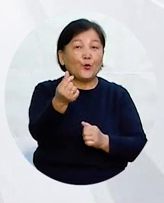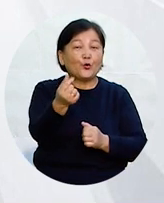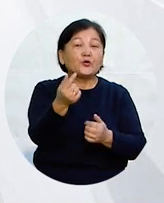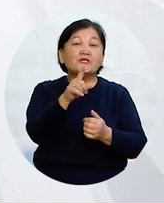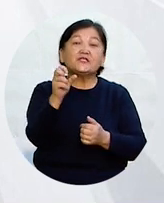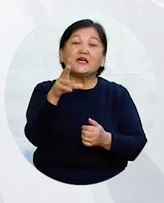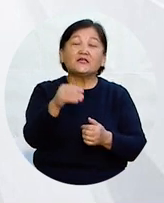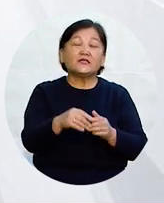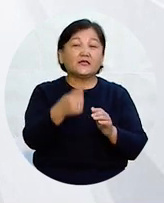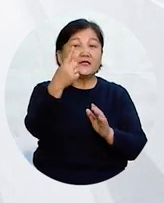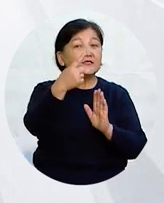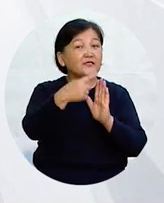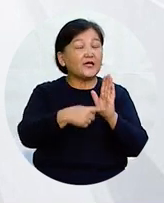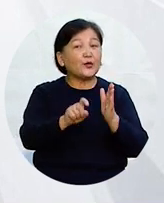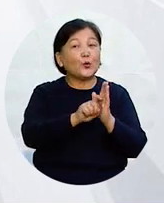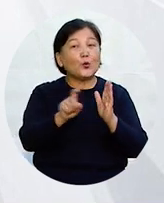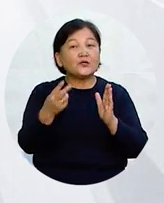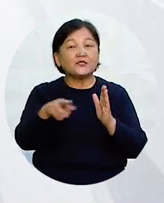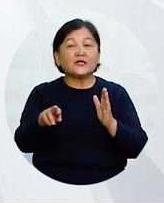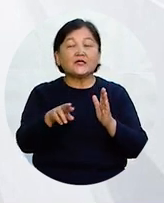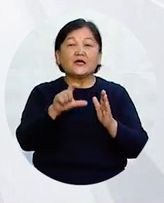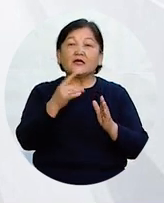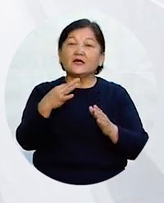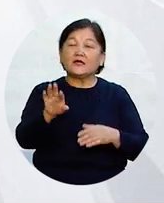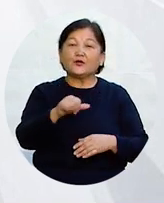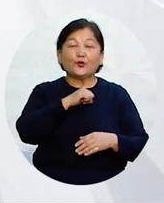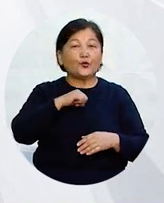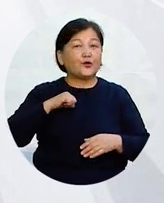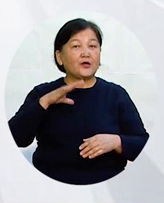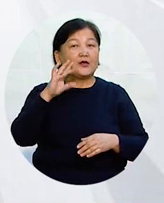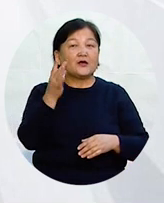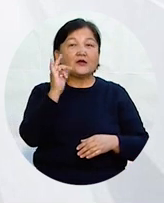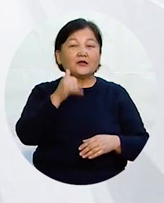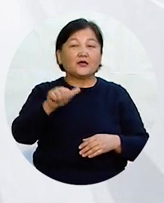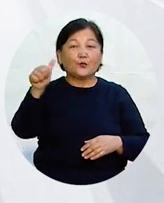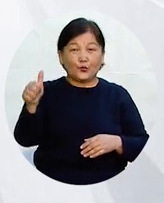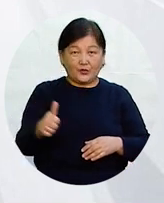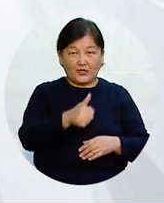хугацаанд хэрэглэн өөрийн хэргийг бүтээжээ.